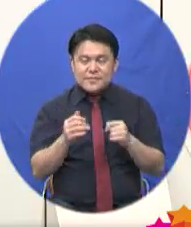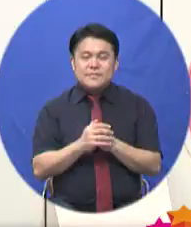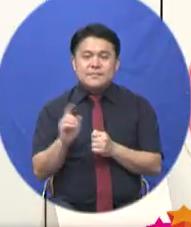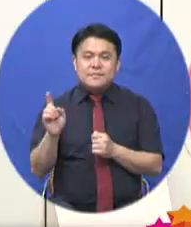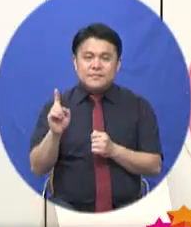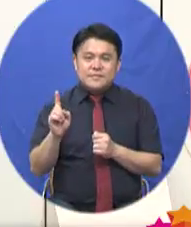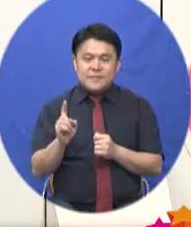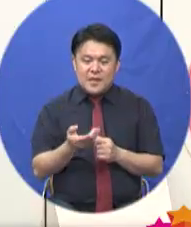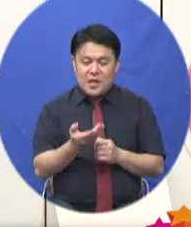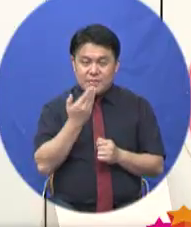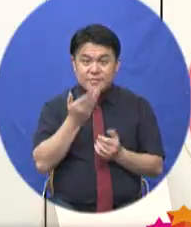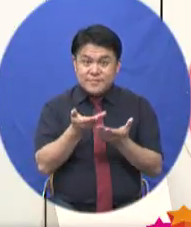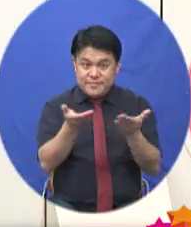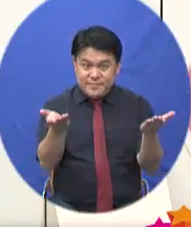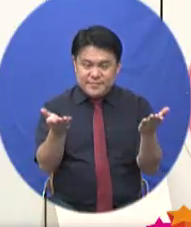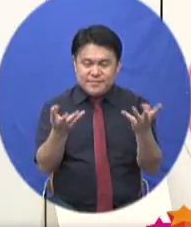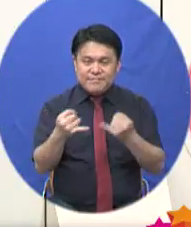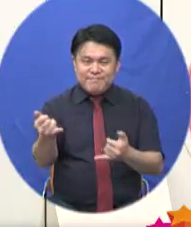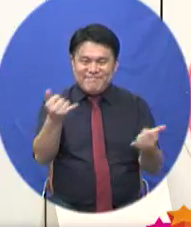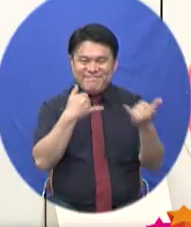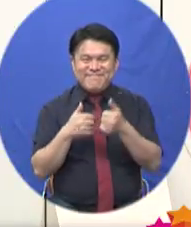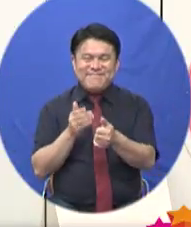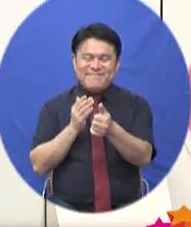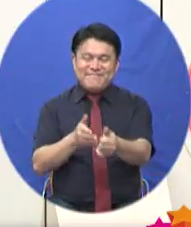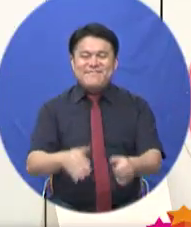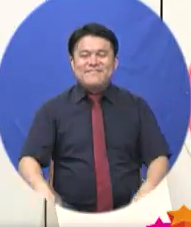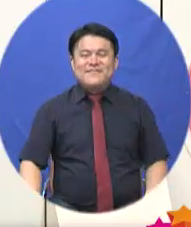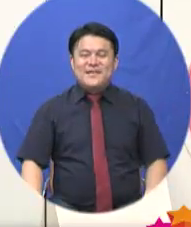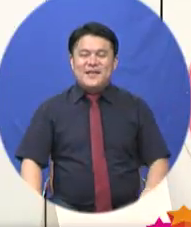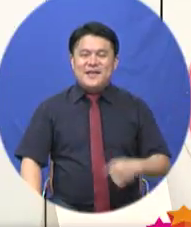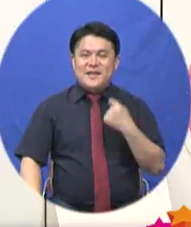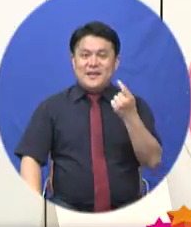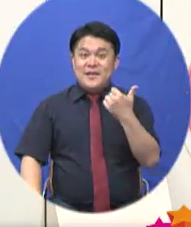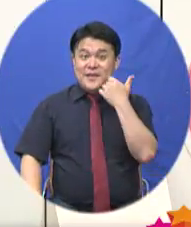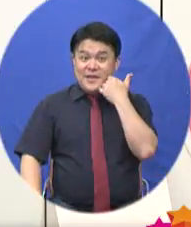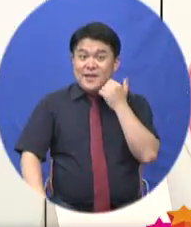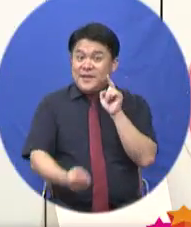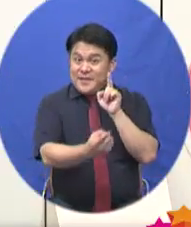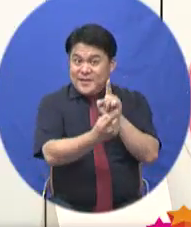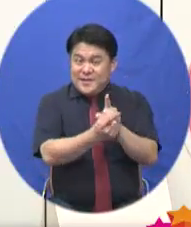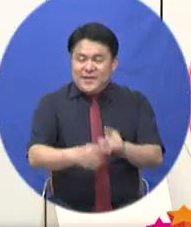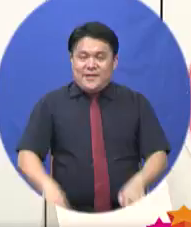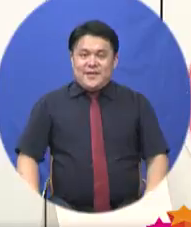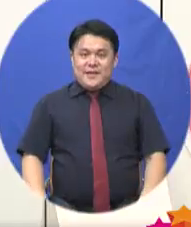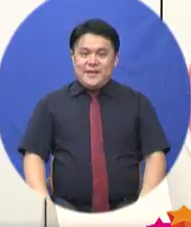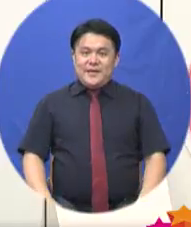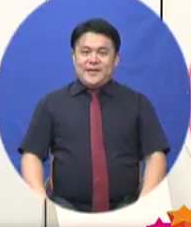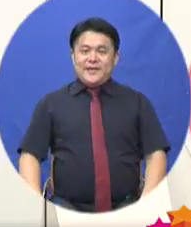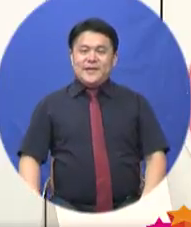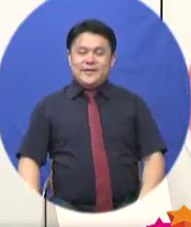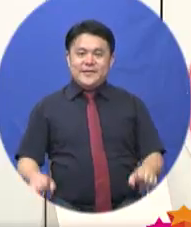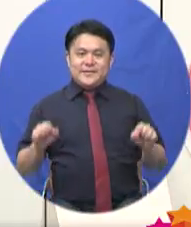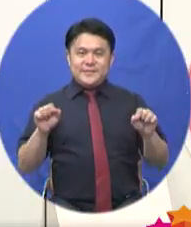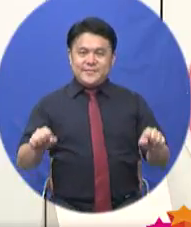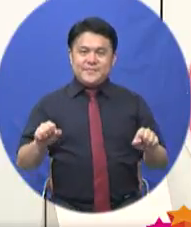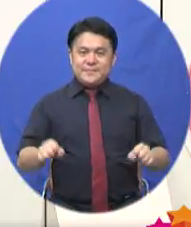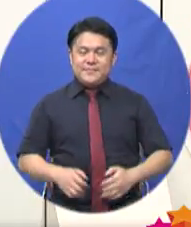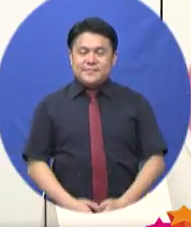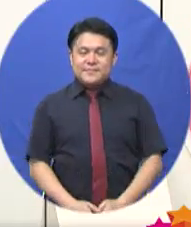하겠습니다. 많은 참여 부탁드리고요. 다음 분 바로 연결하겠습니다.